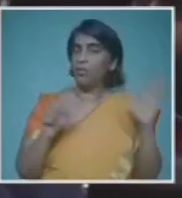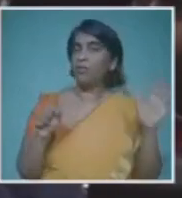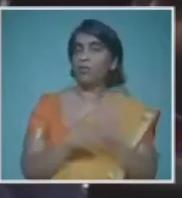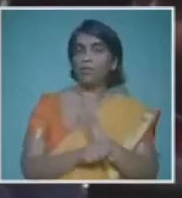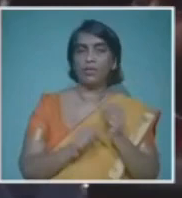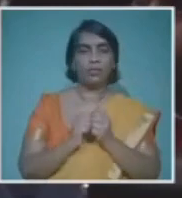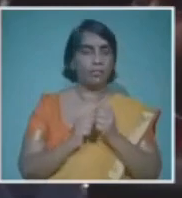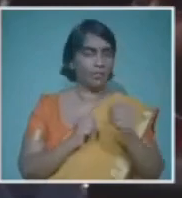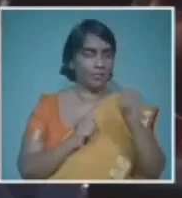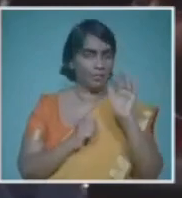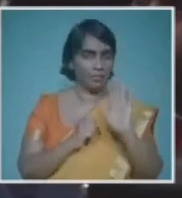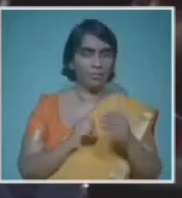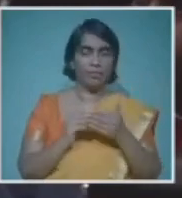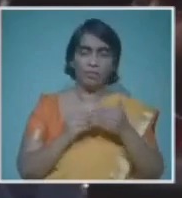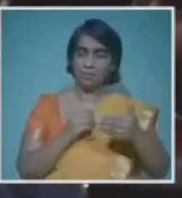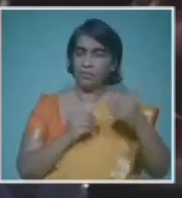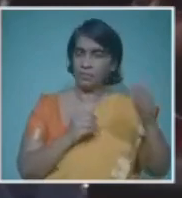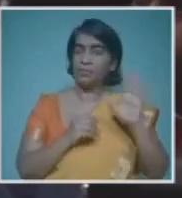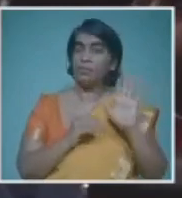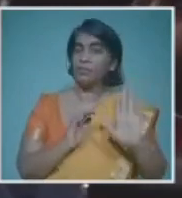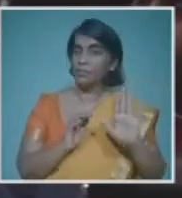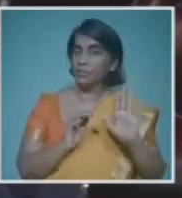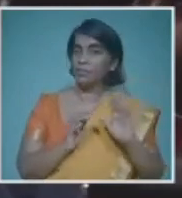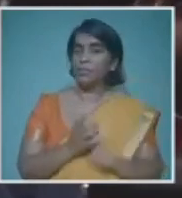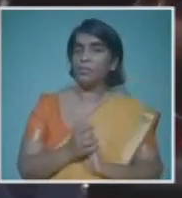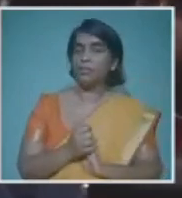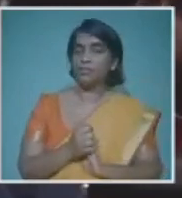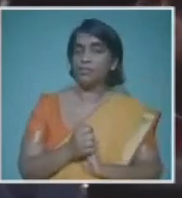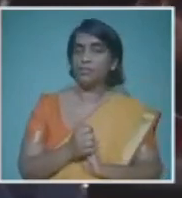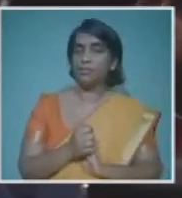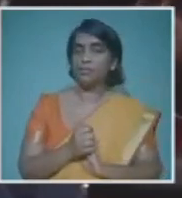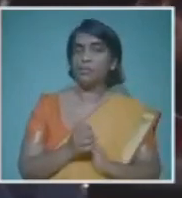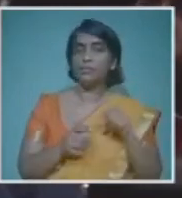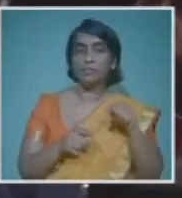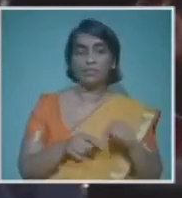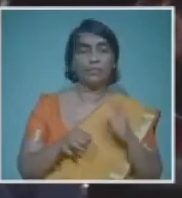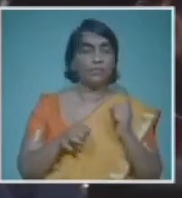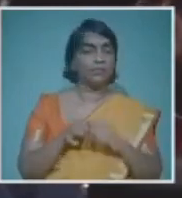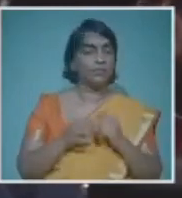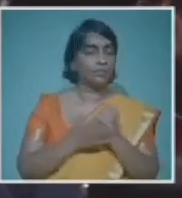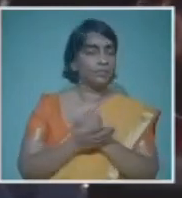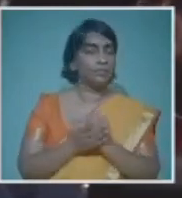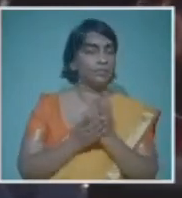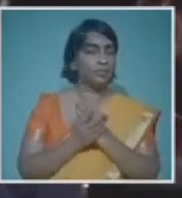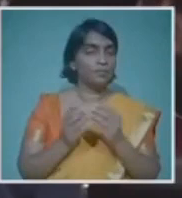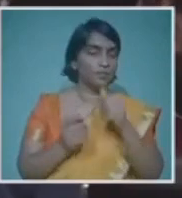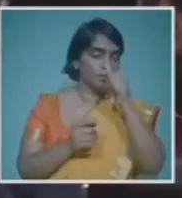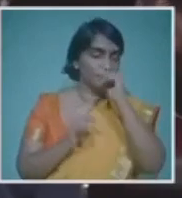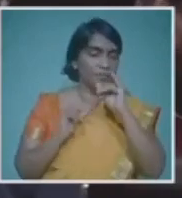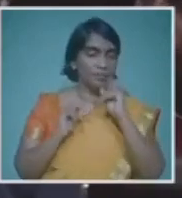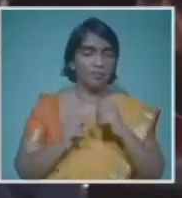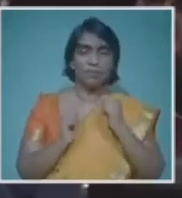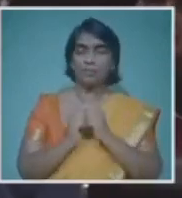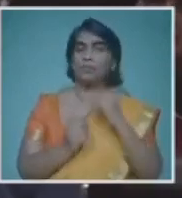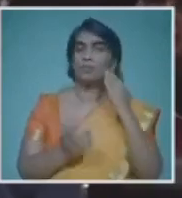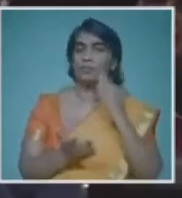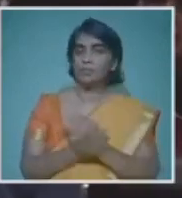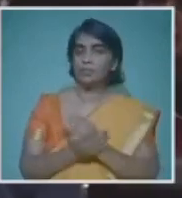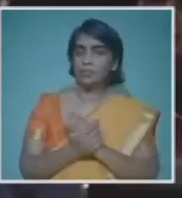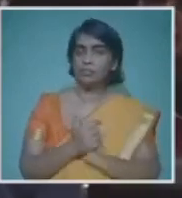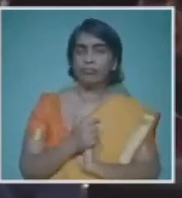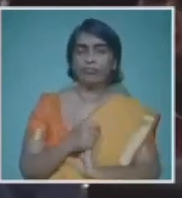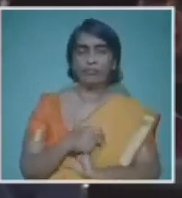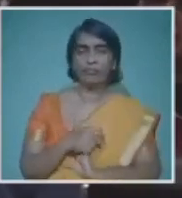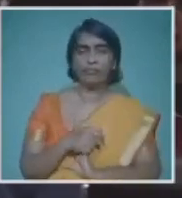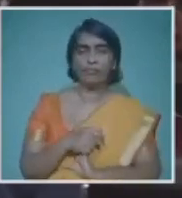සම්පූර්ණ අපි ඒ කටයුතු කරමින් පවතිනවා. හැබැයි සියලු මේ ප්‍රශ්න විසඳන්න මේ රටේ වංචා දූෂණ නතර කරන්න නලින් බණ්ඩාර